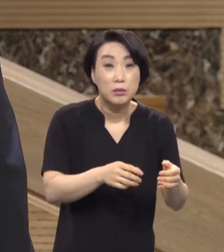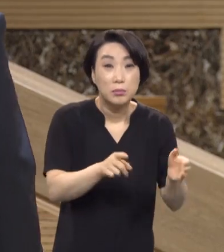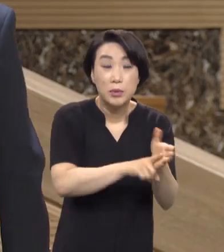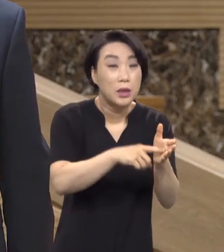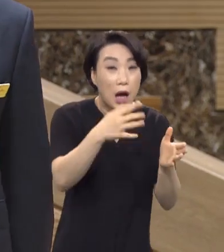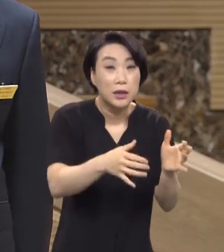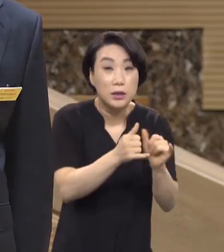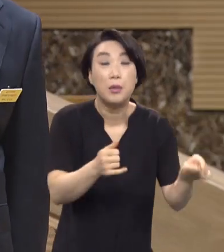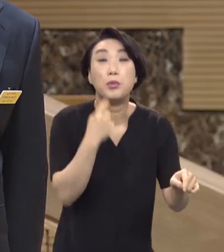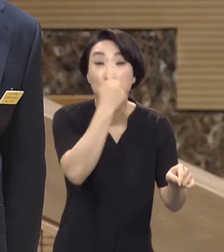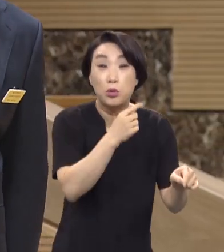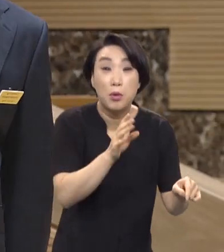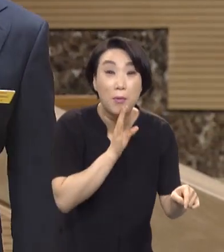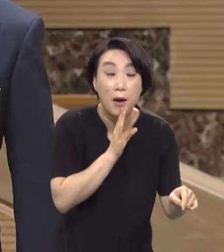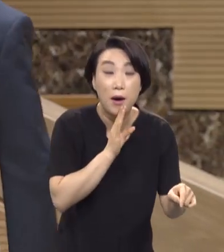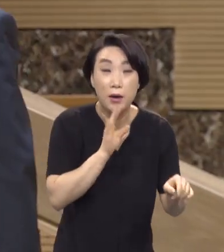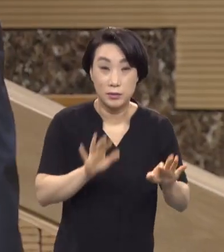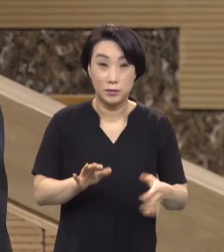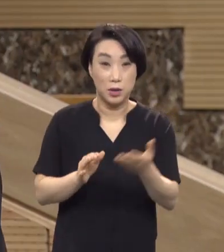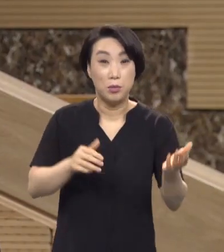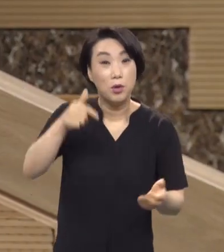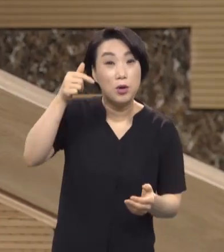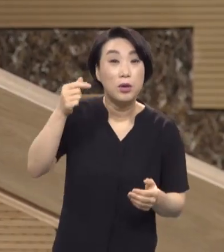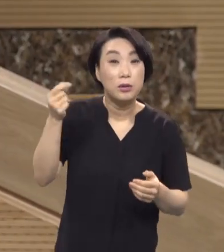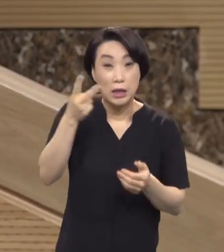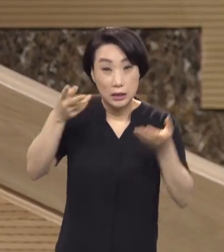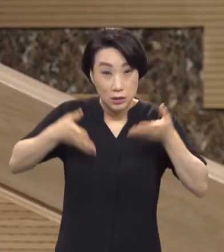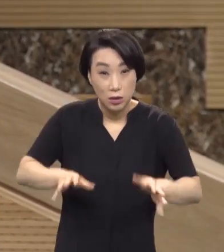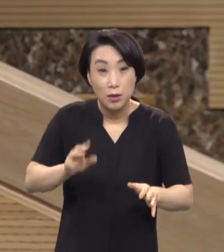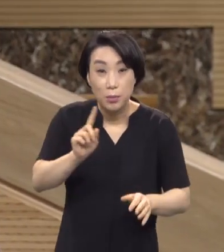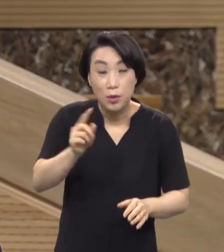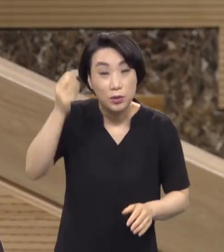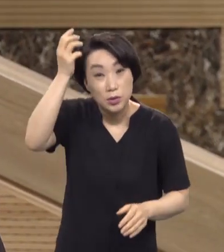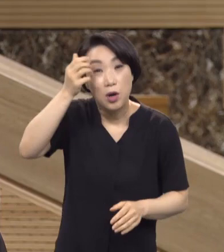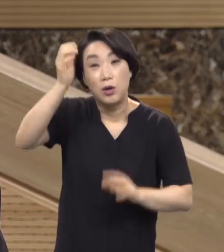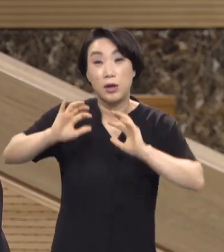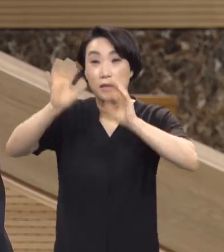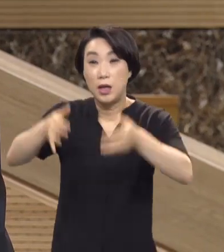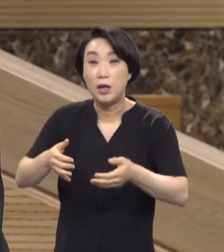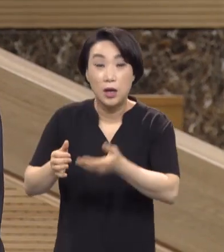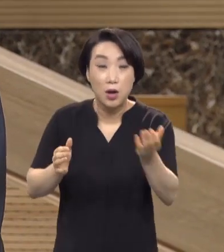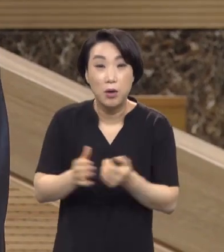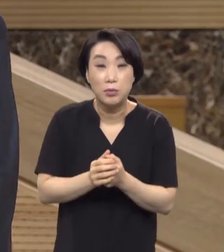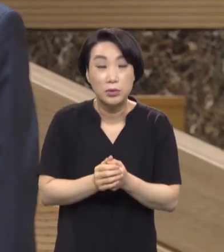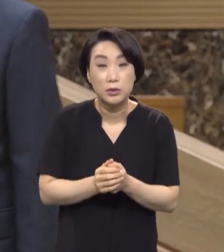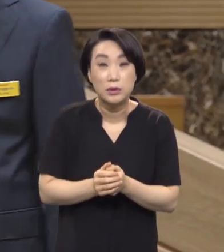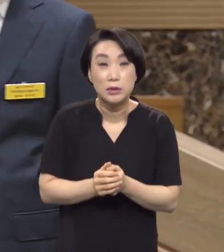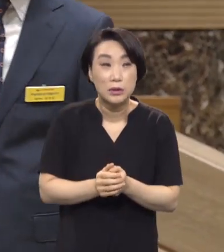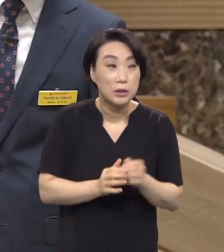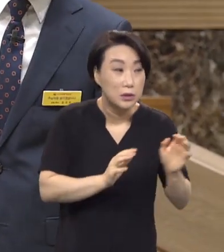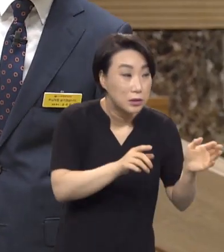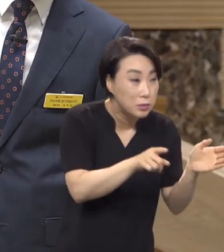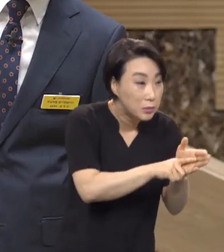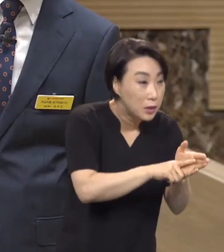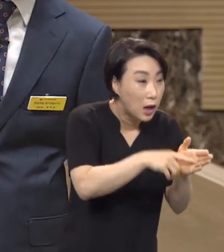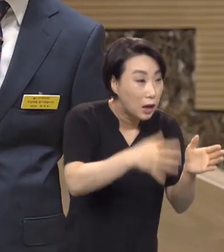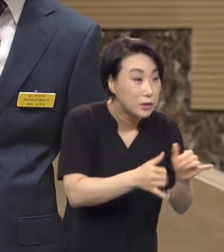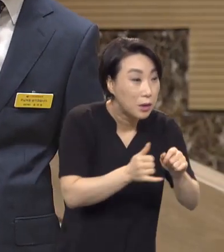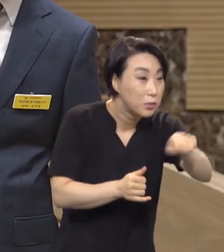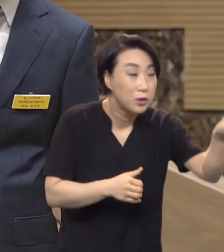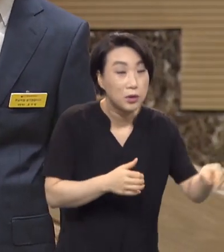근데 거듭난다는 말을 영적 세계에서 세상에 알아듣는 지혜가 있다면 그들도 예수